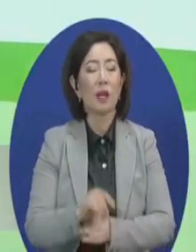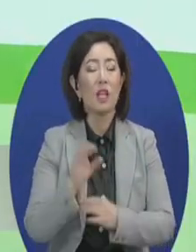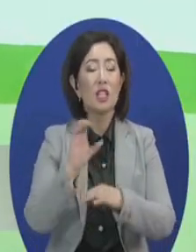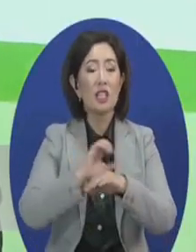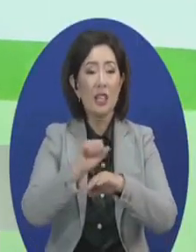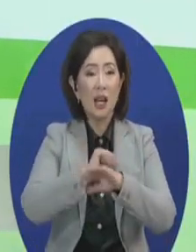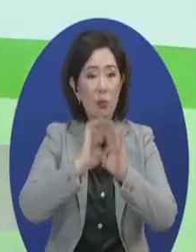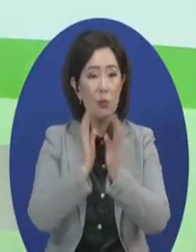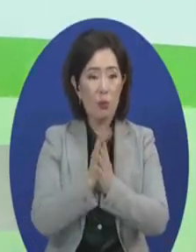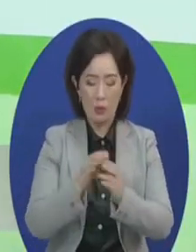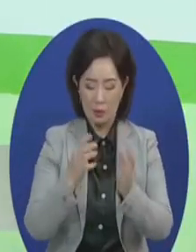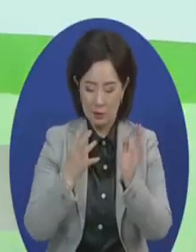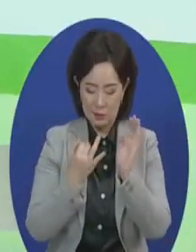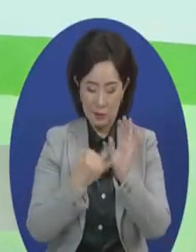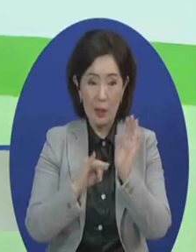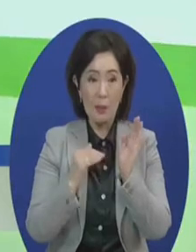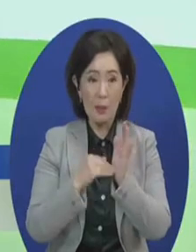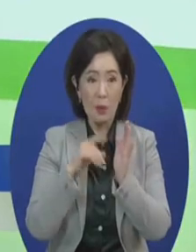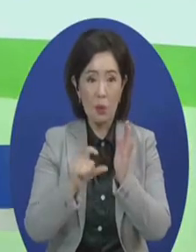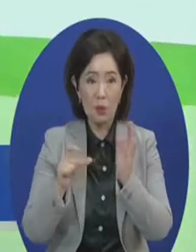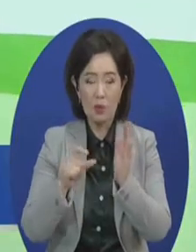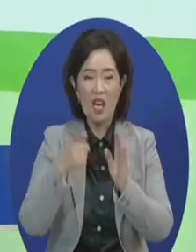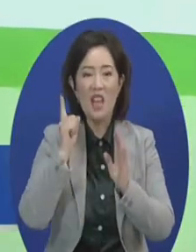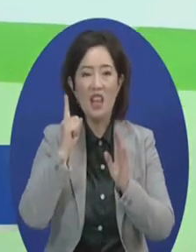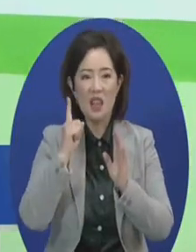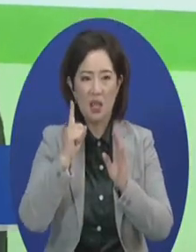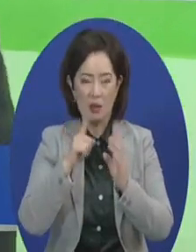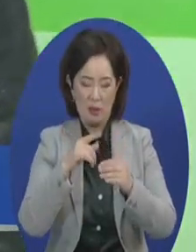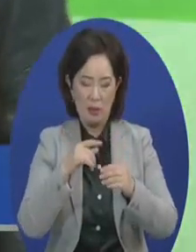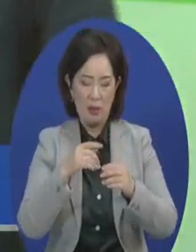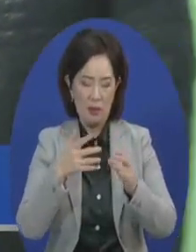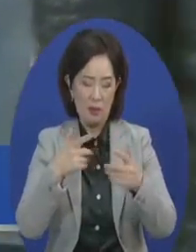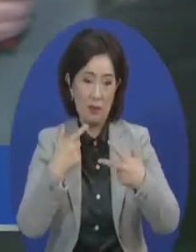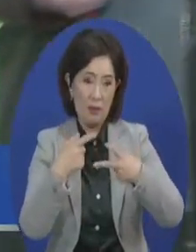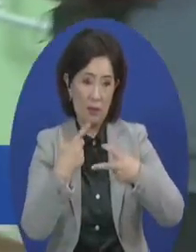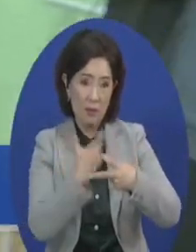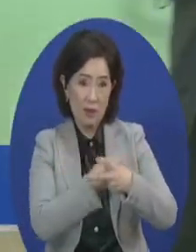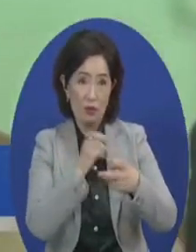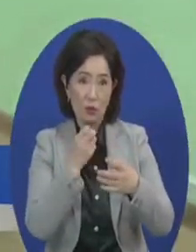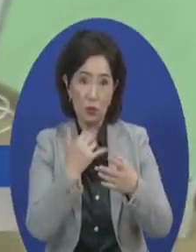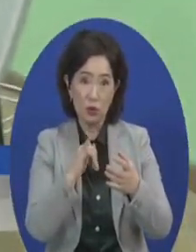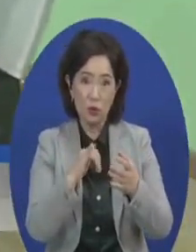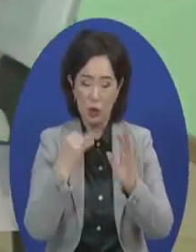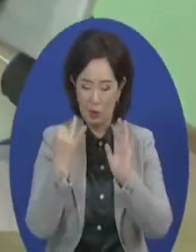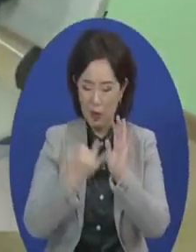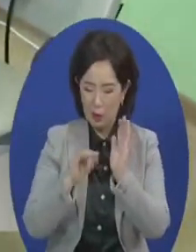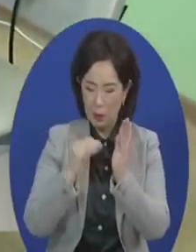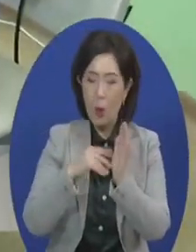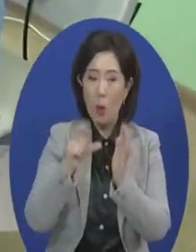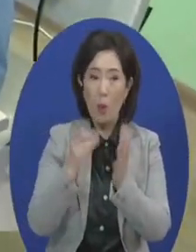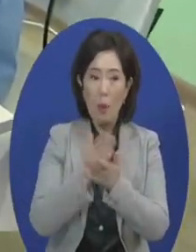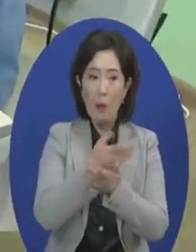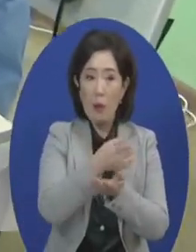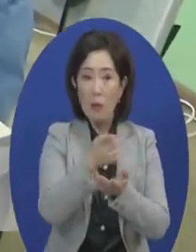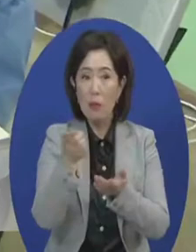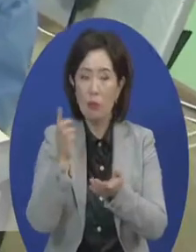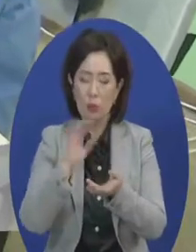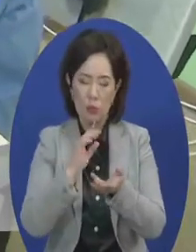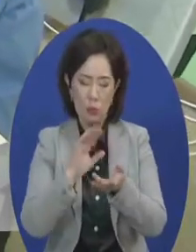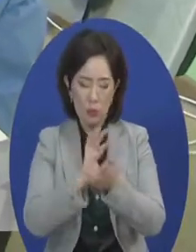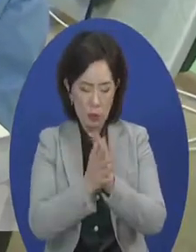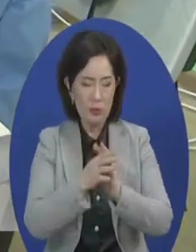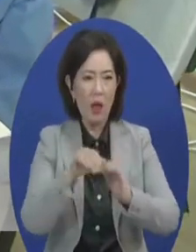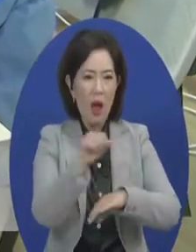За Сэлэнг аймаг нийтдээ нэг 70,000 хүн энэ ихний тун вакцинд одоо хамрагдах хэвээр. За 70,000 хүн байгаа гэж байгаа боловч яг одоо